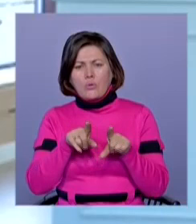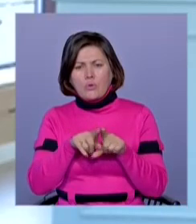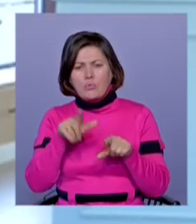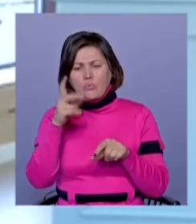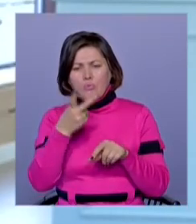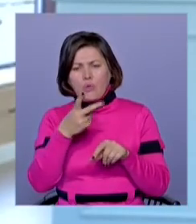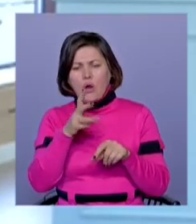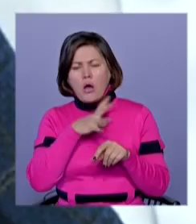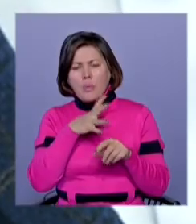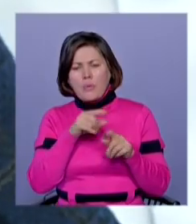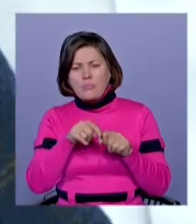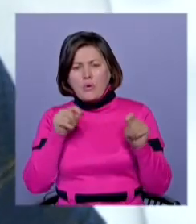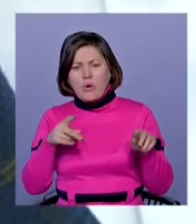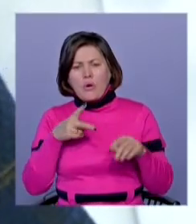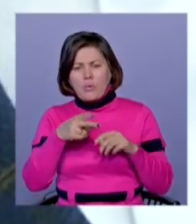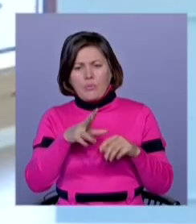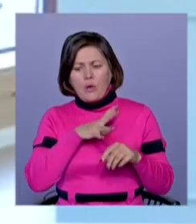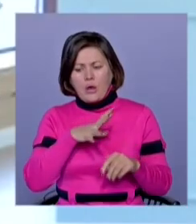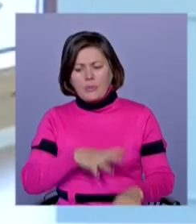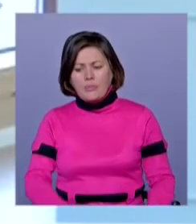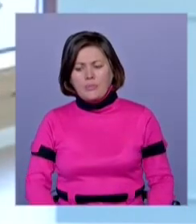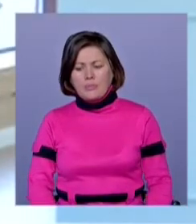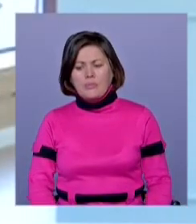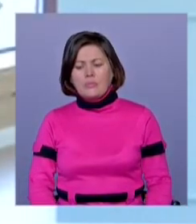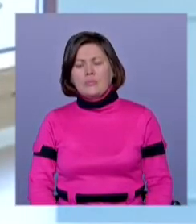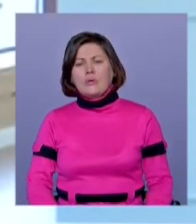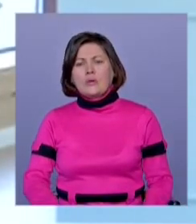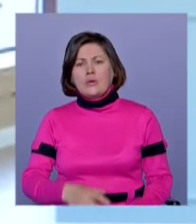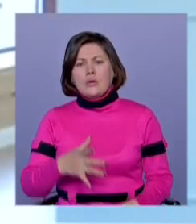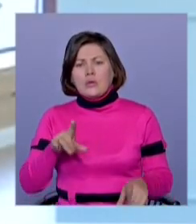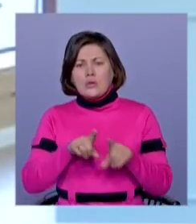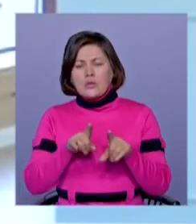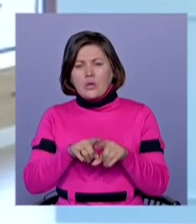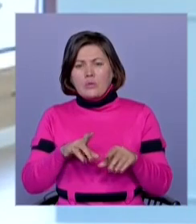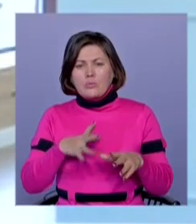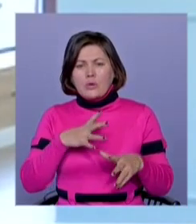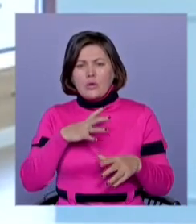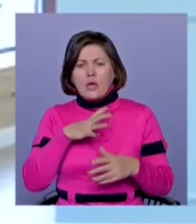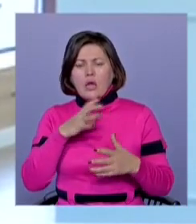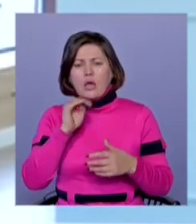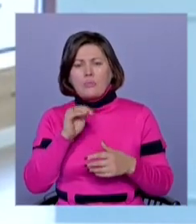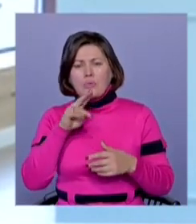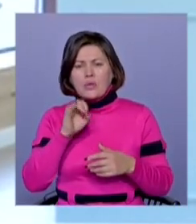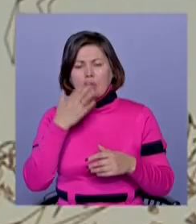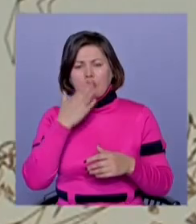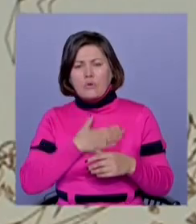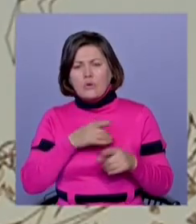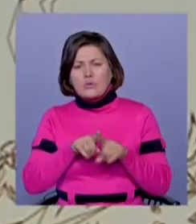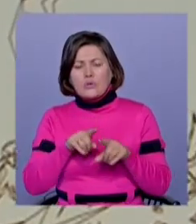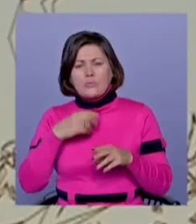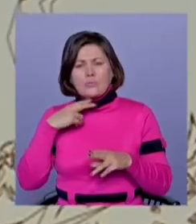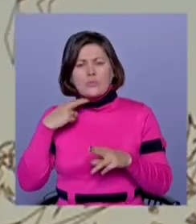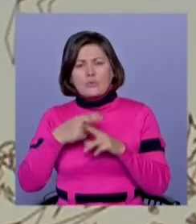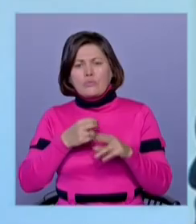Арада біраз уақыт салып, осы жинақты ұсындық. Әпкені жақсы көру деген ұмытылып баратқан қасиетті қайтадан бір оятсам, адамдар өзінің әпкелері